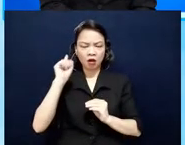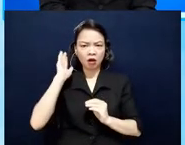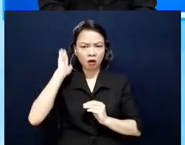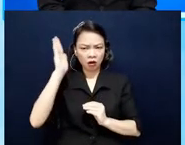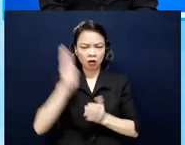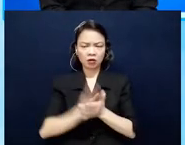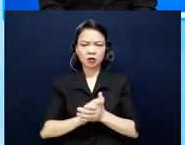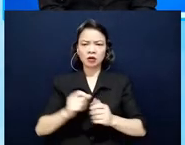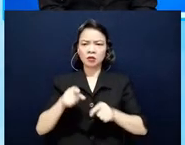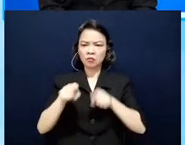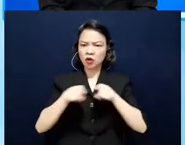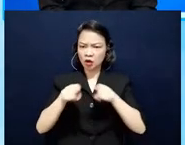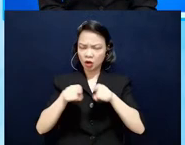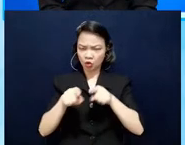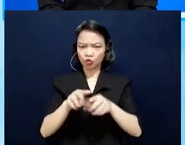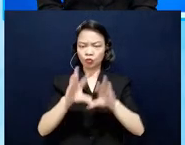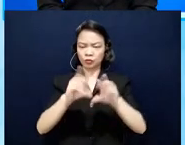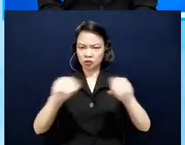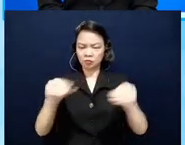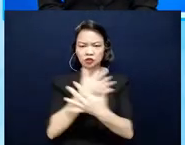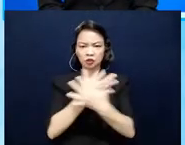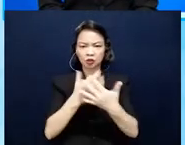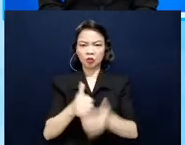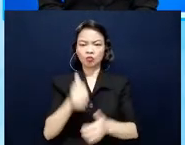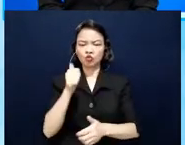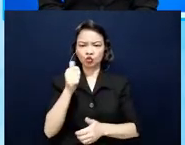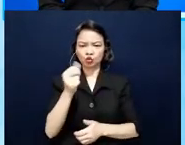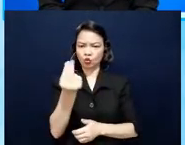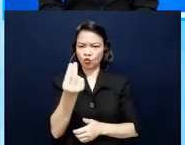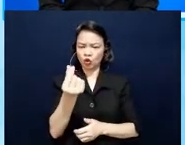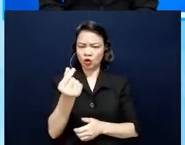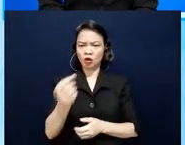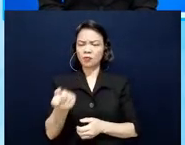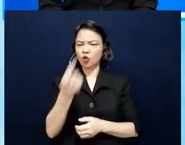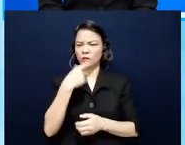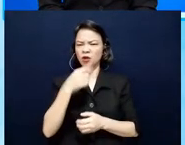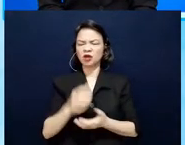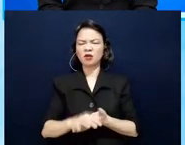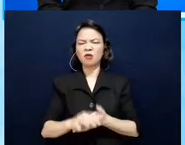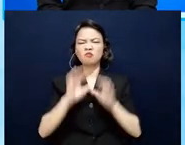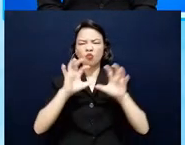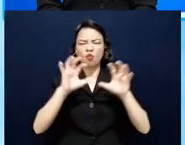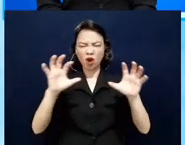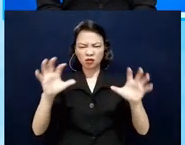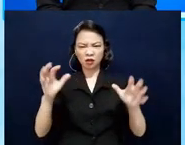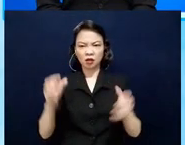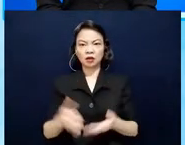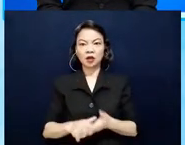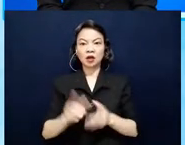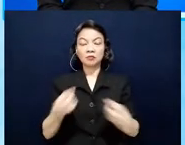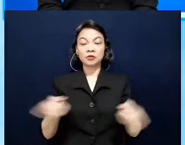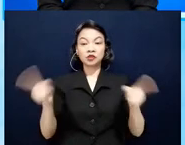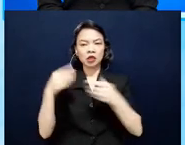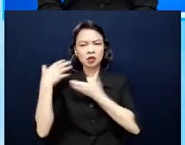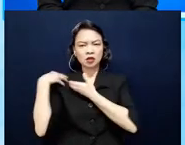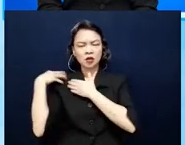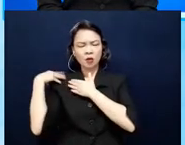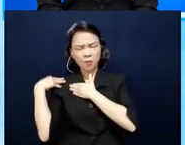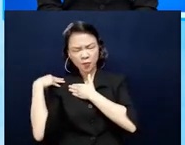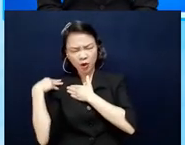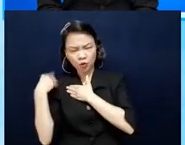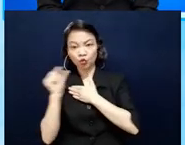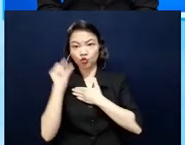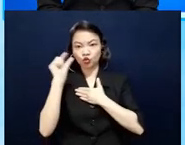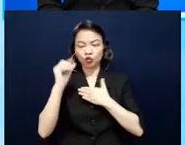masyarakat, membutuhkan biaya pengobatan yang besar, dan menjadi beban kepada upaya untuk peningkatan